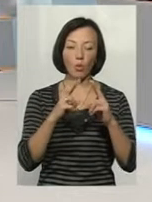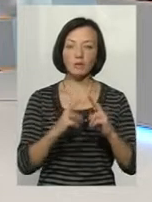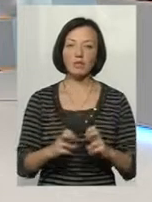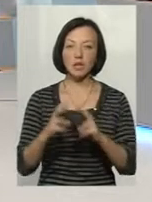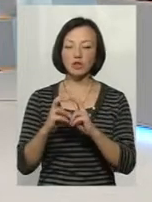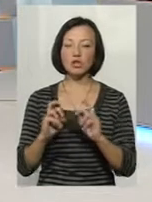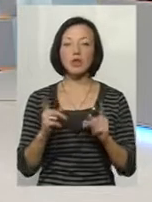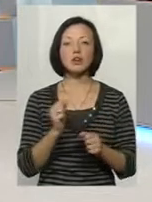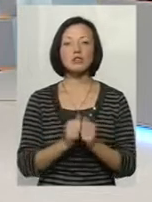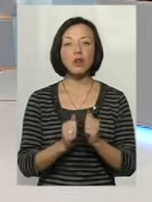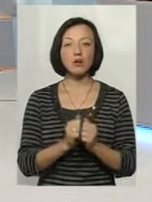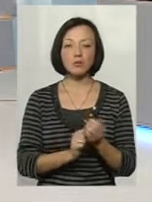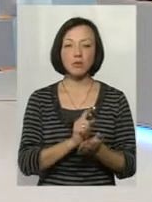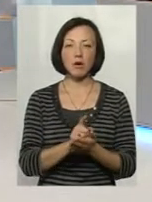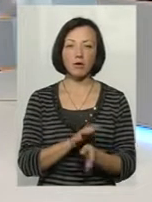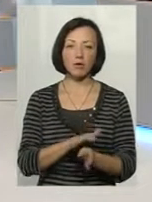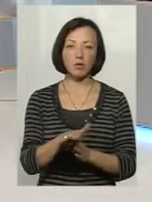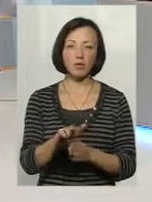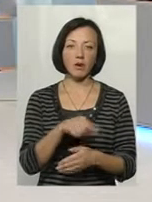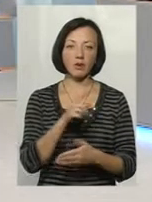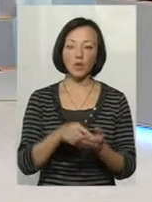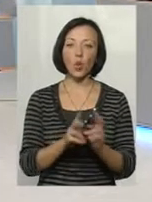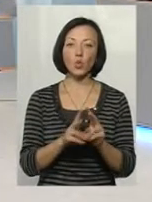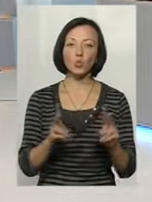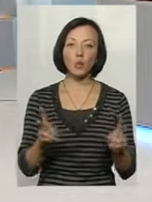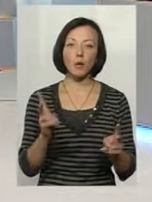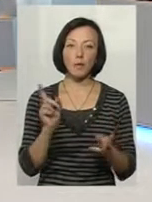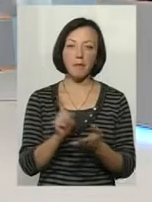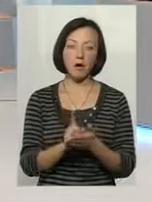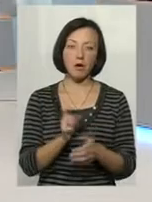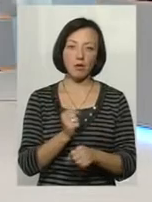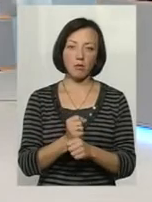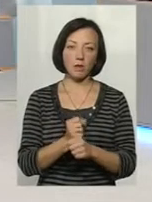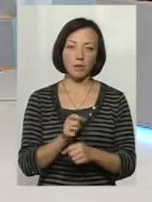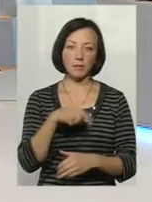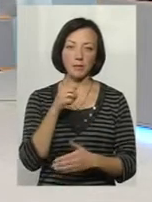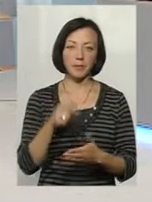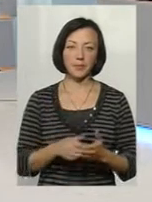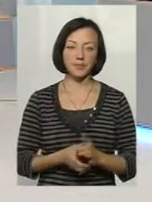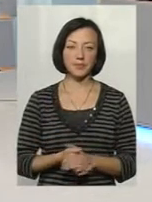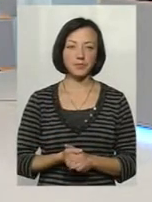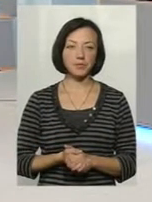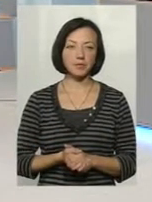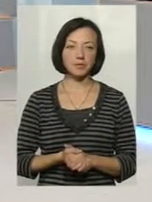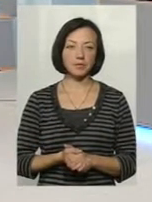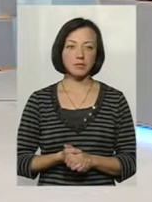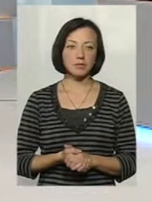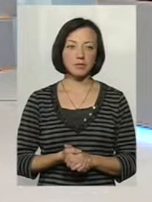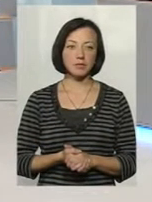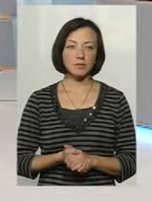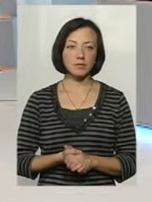обстежень, як часто вони мають відбуватися і хто має їх робити? Тому що, здавалося б, ви